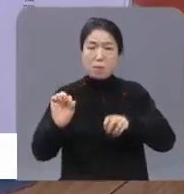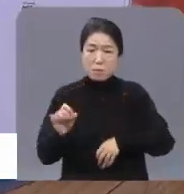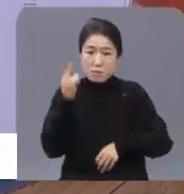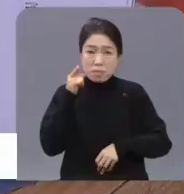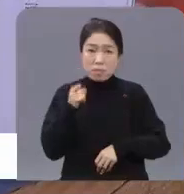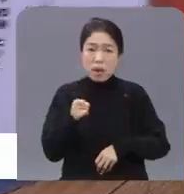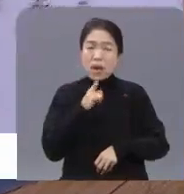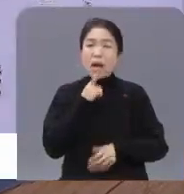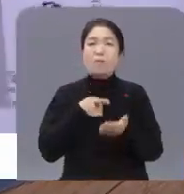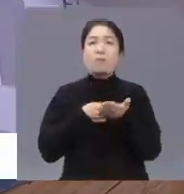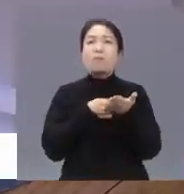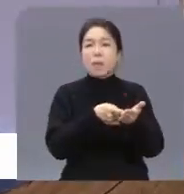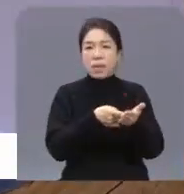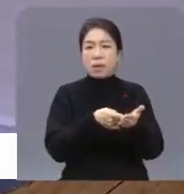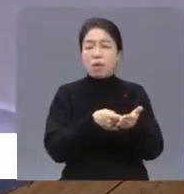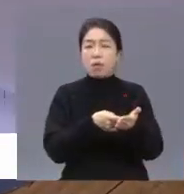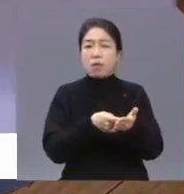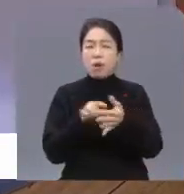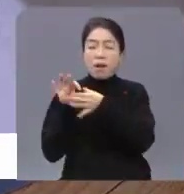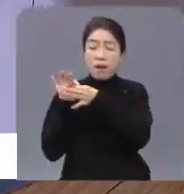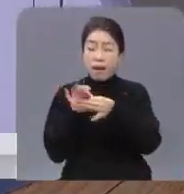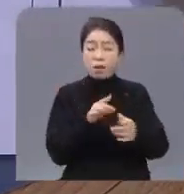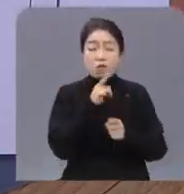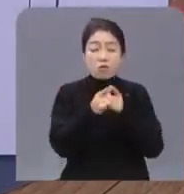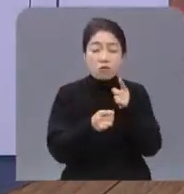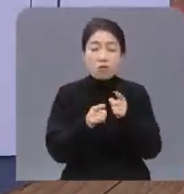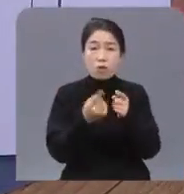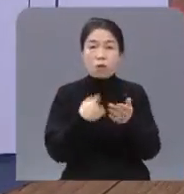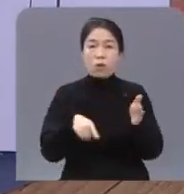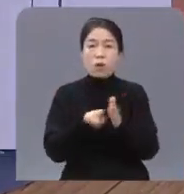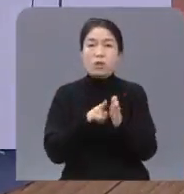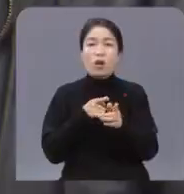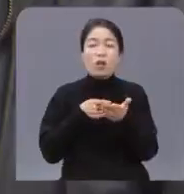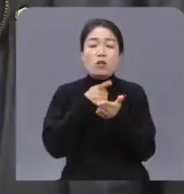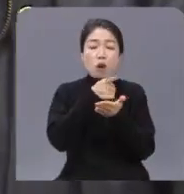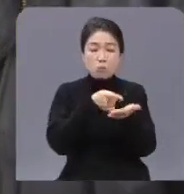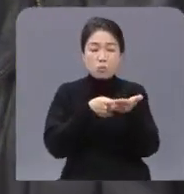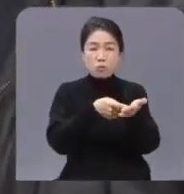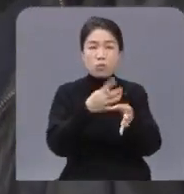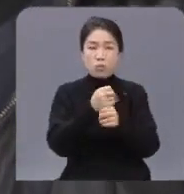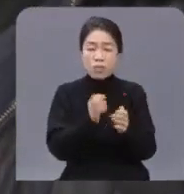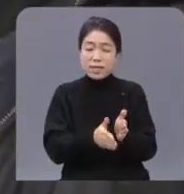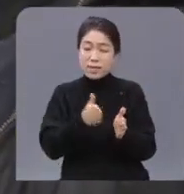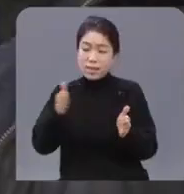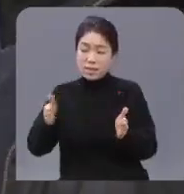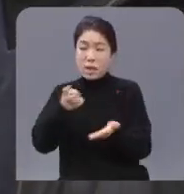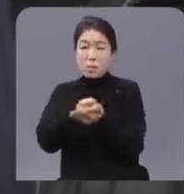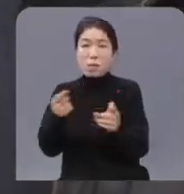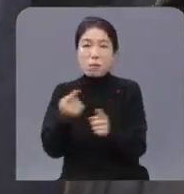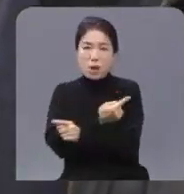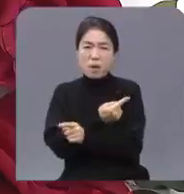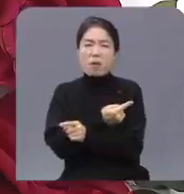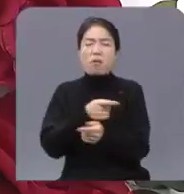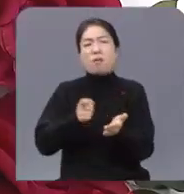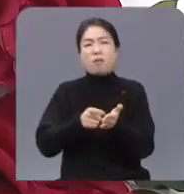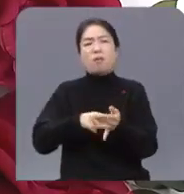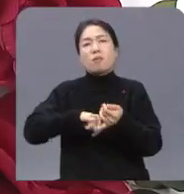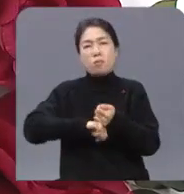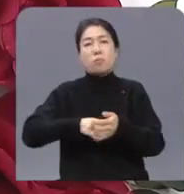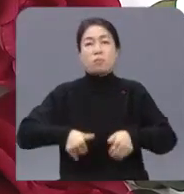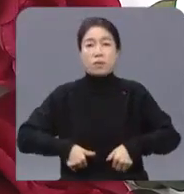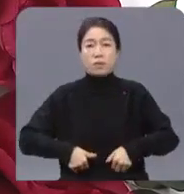있는 피해 신고 중단없는 신고 접수를 위해 접수 기간을 연장하는 시행령 개정이 시급한